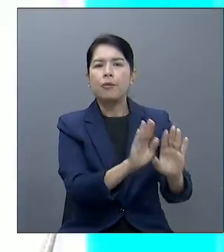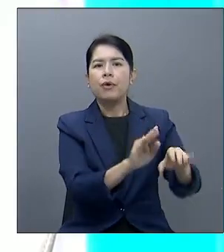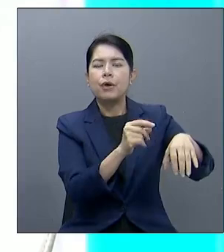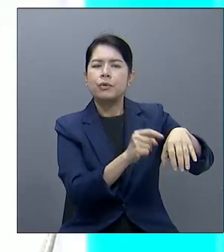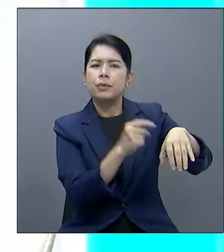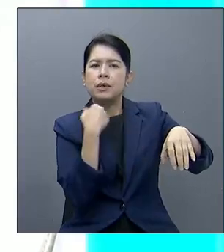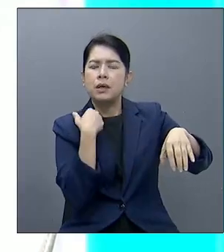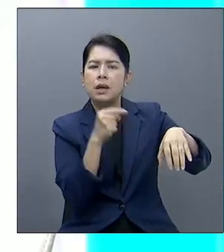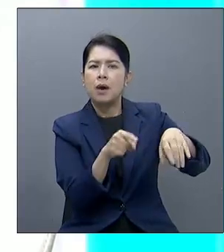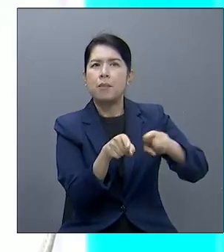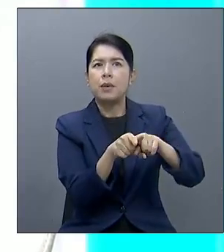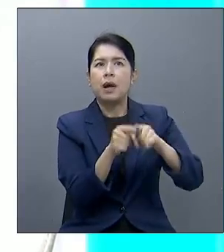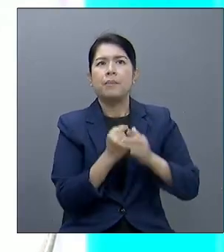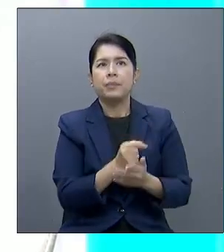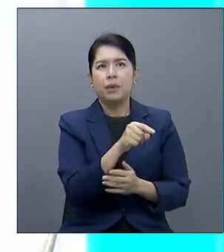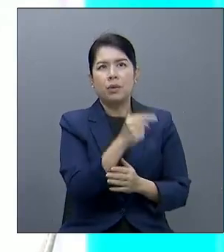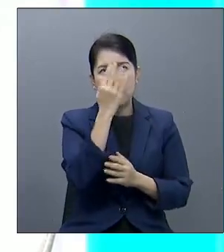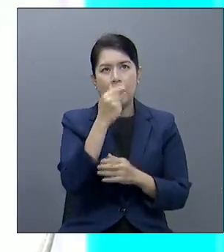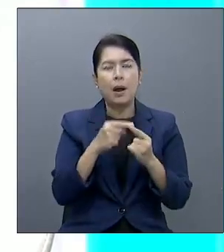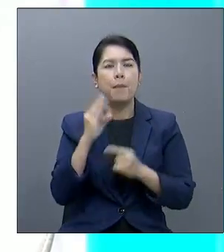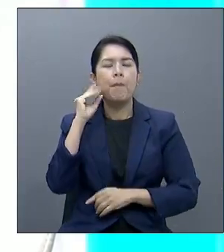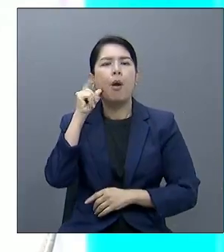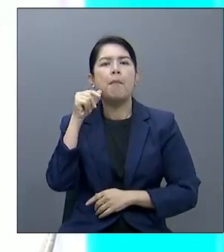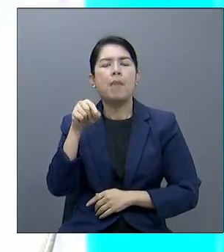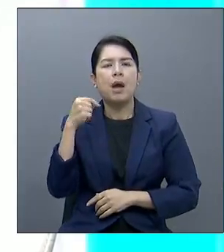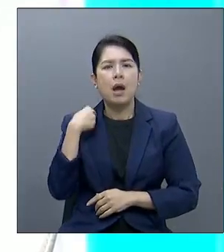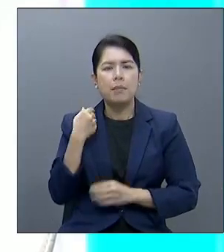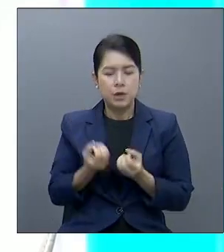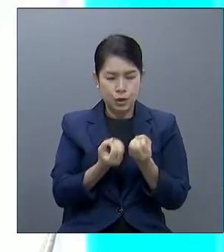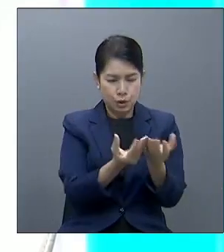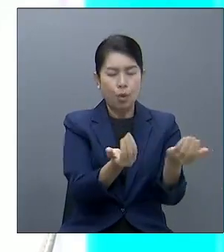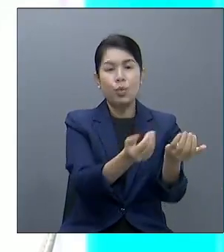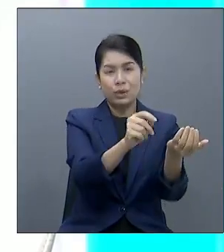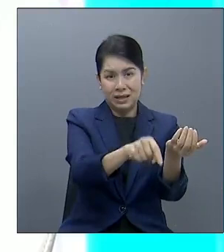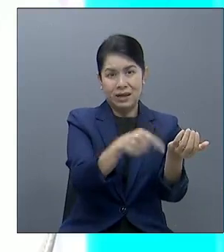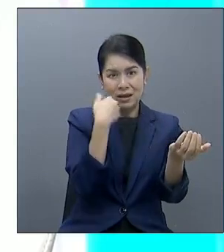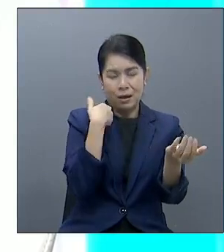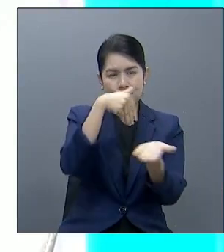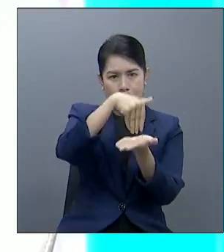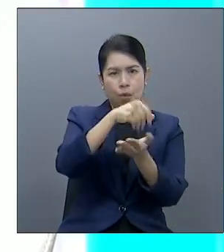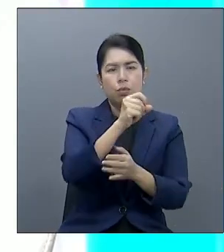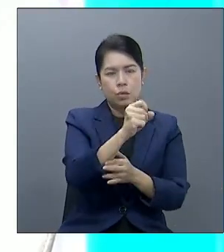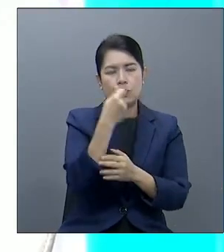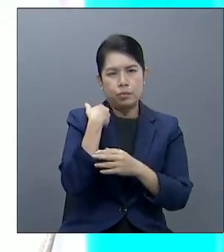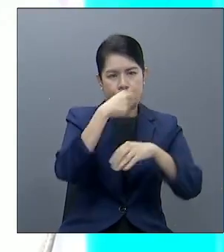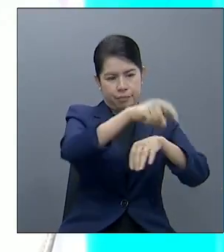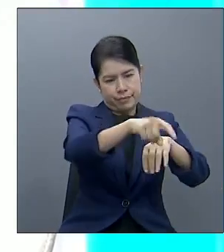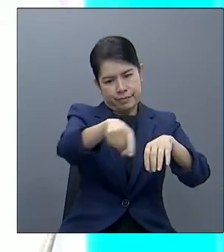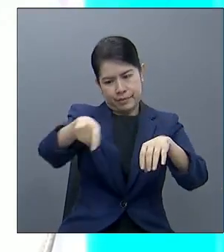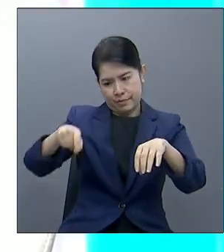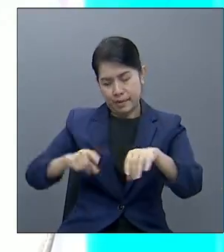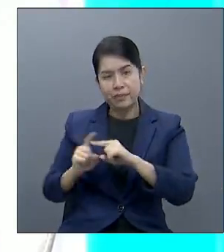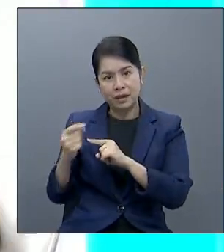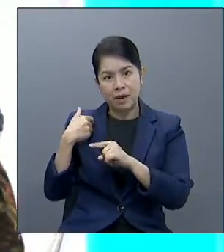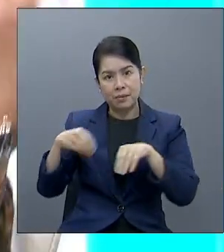ศูนย์กลางแล้วไปส่งพ่อแม่ไม่ต้องเสียเวลาเดินทางมาส่งที่เดียวเลยก็คืออยู่ใกล้บ้านศูนย์เขาก็จะมีเป็นร้อยๆแห่งก็คือมาส่งอยู่